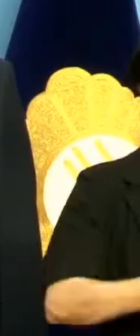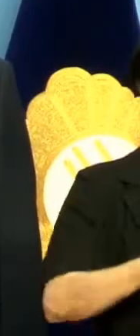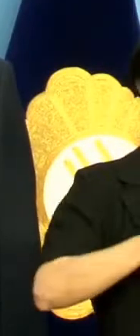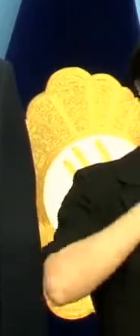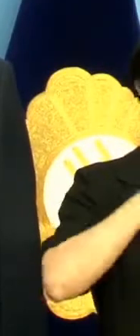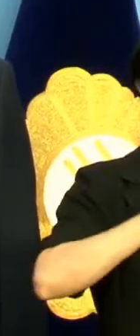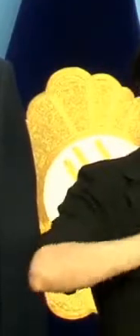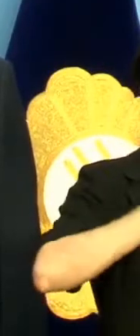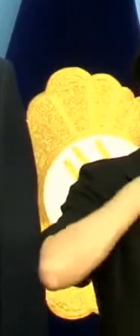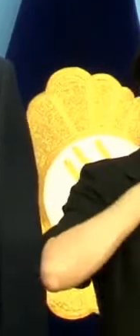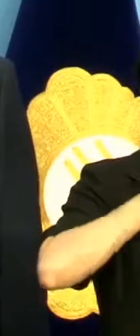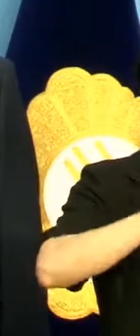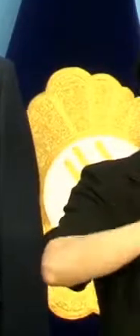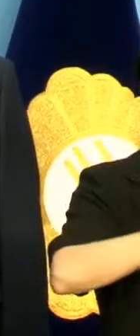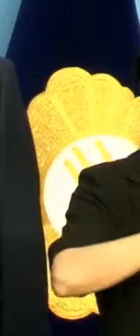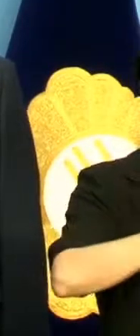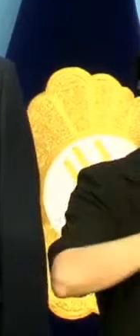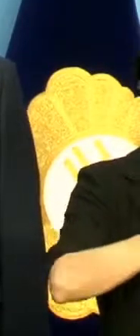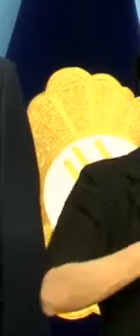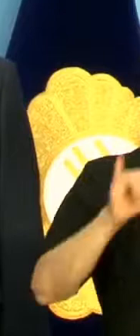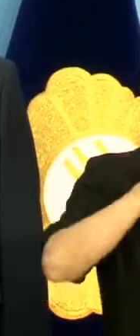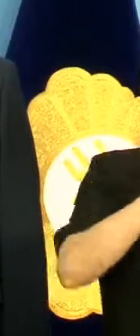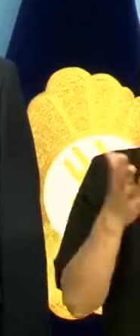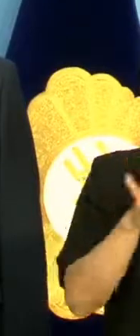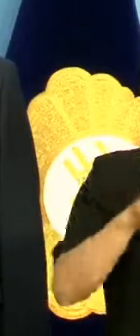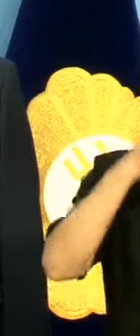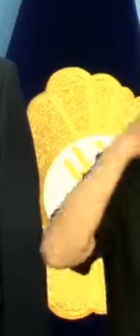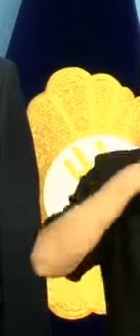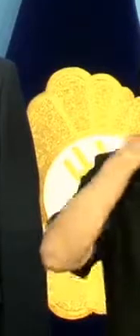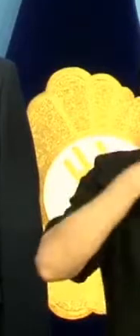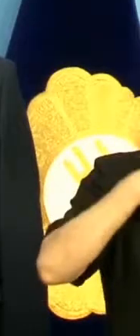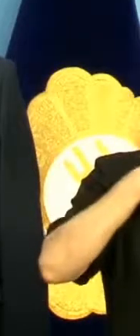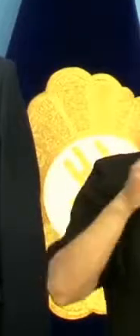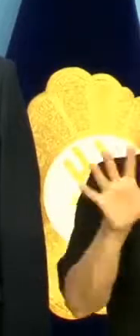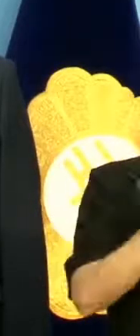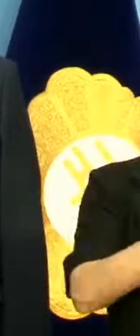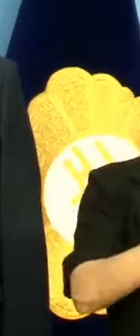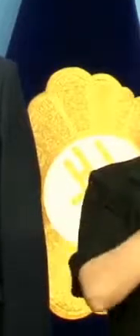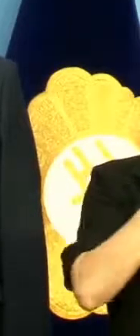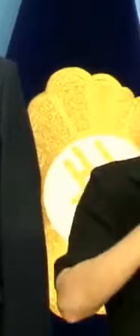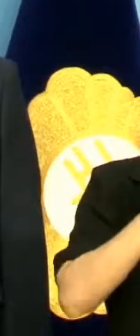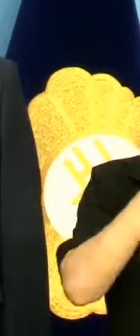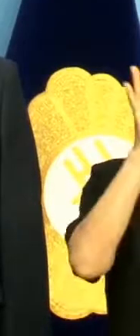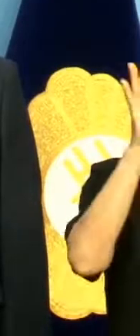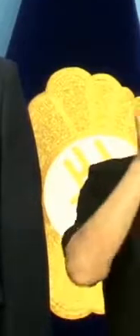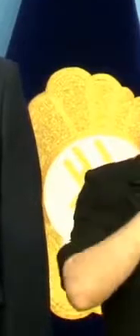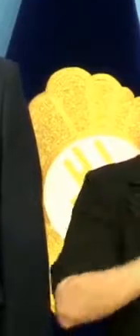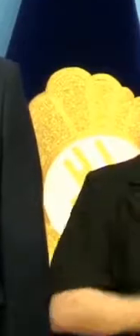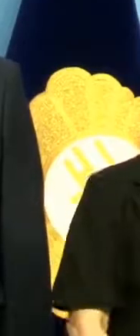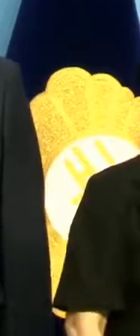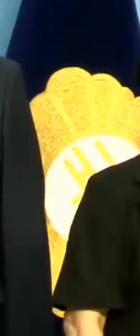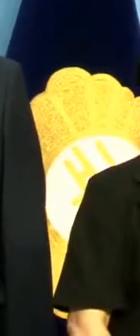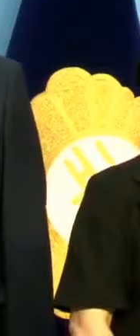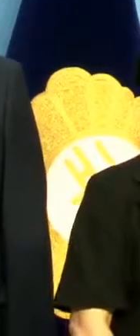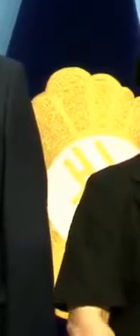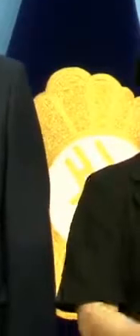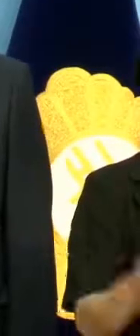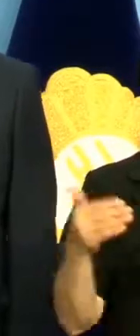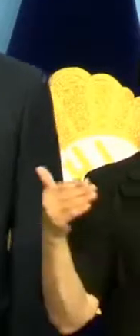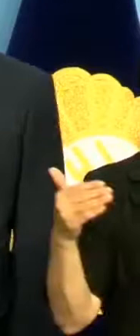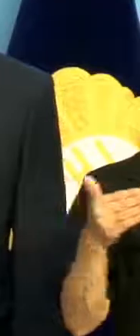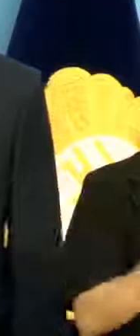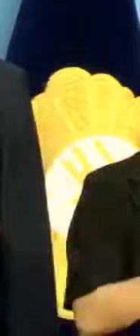바로 세우고 이스타항공 직원들을 눈물을 닦을 수 있도록 계속해서 노력하도록 하겠습니다 이상입니다